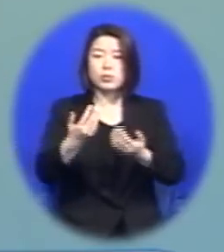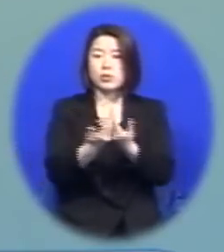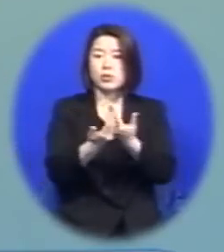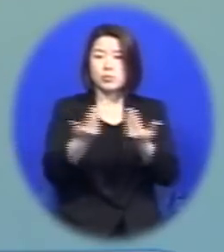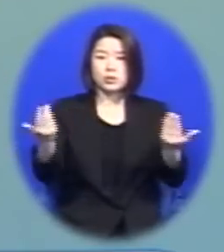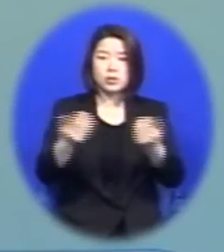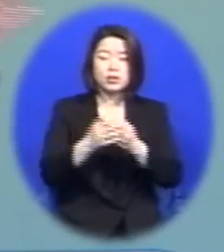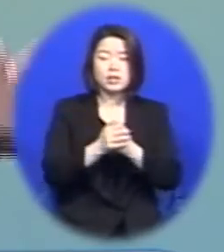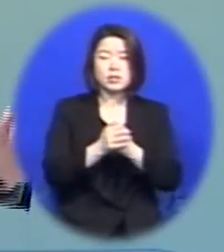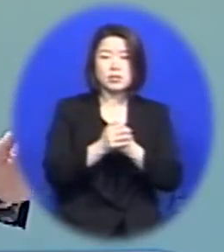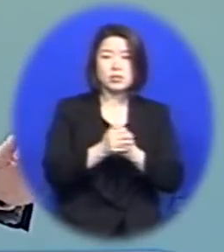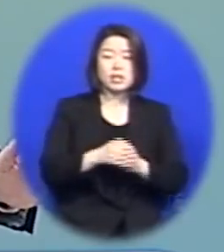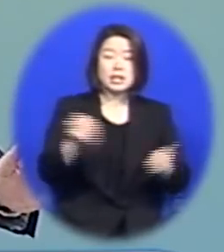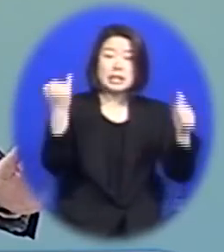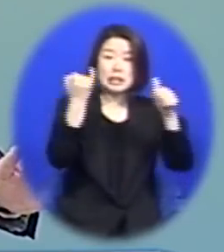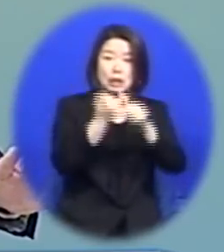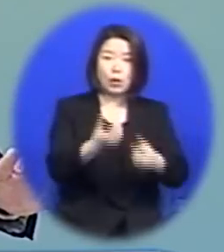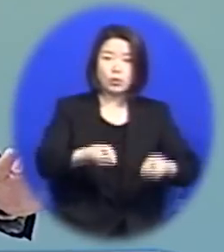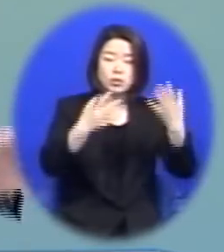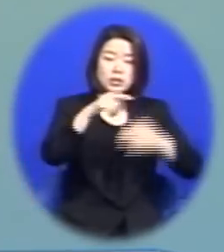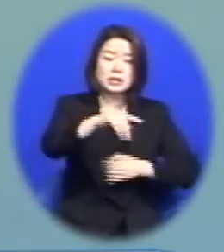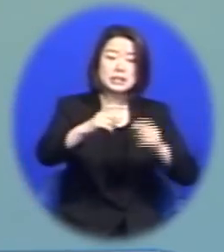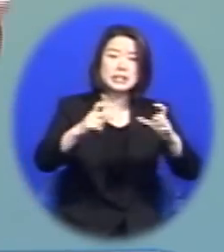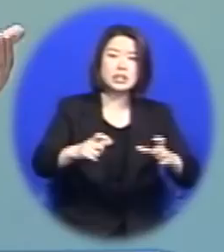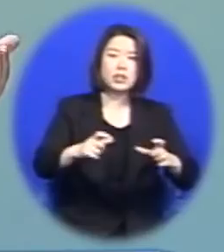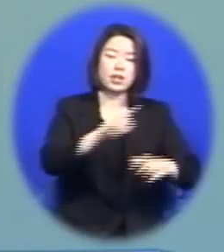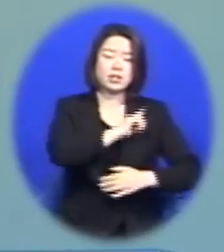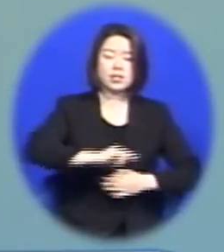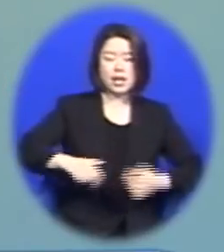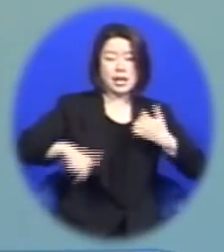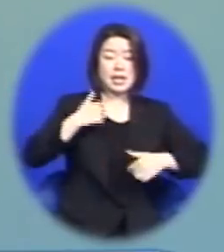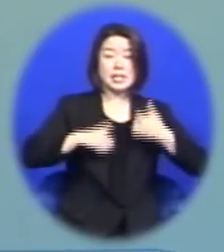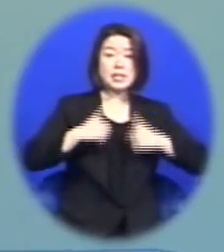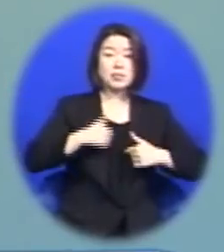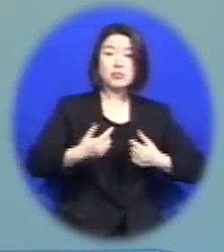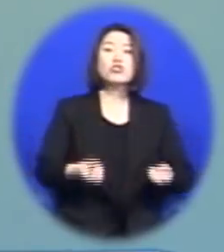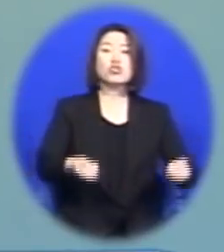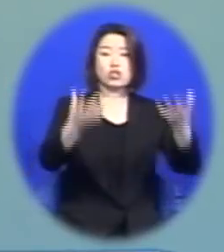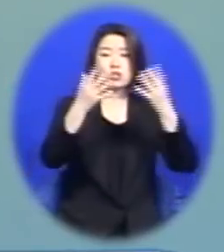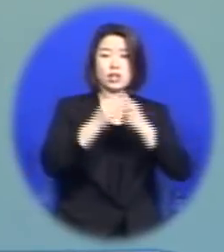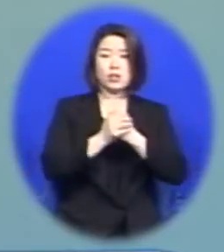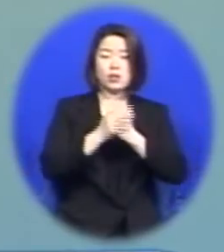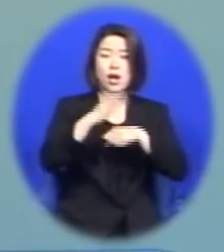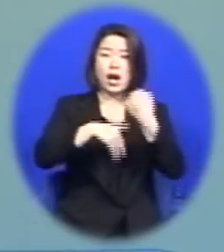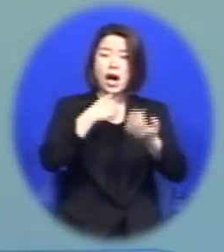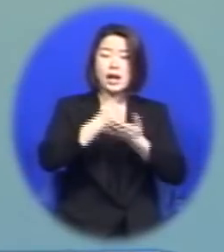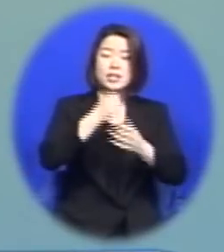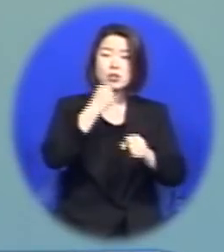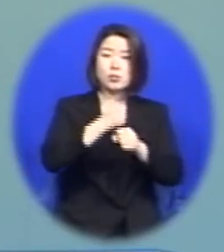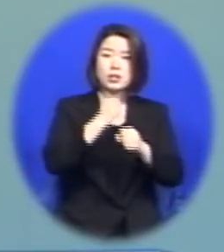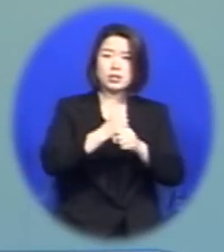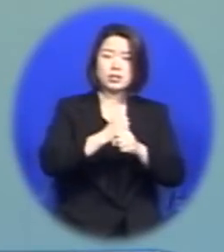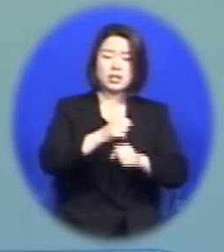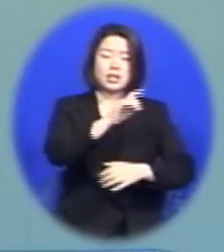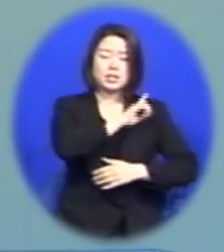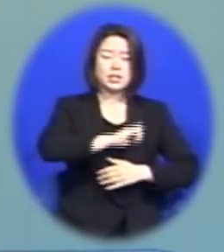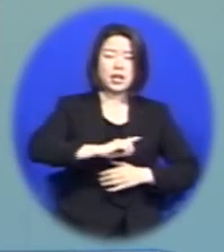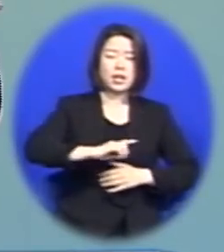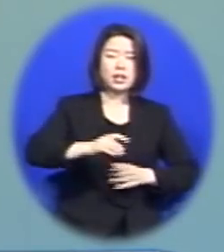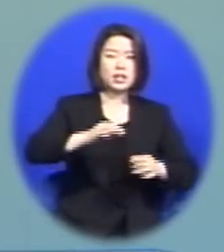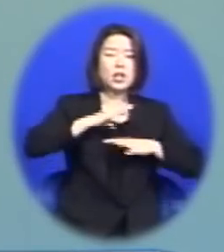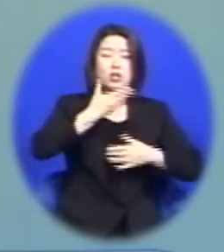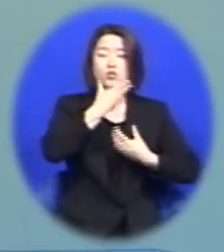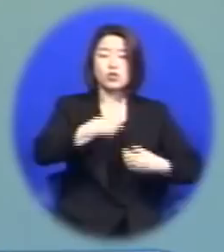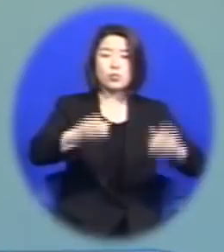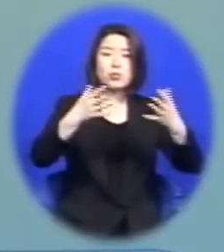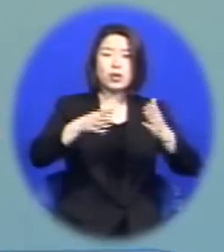지옥의 가장 큰 축제 예요 하나님이 만드신 가장 놀라운 축복에 도구입니다 그리고 하나님은